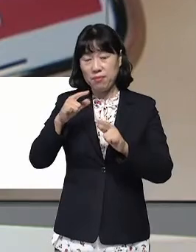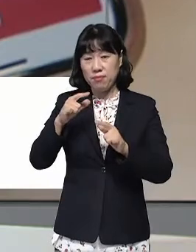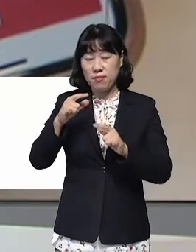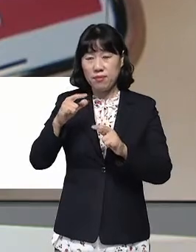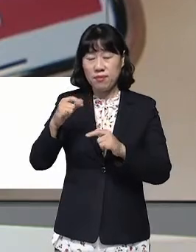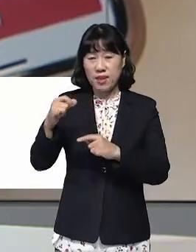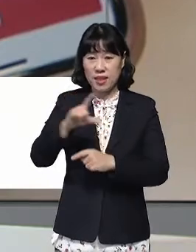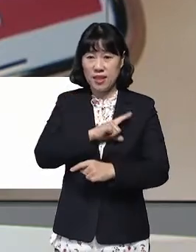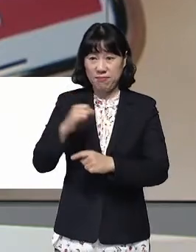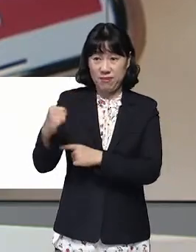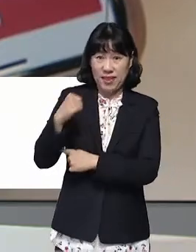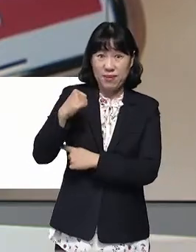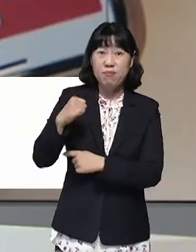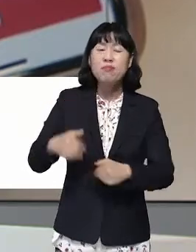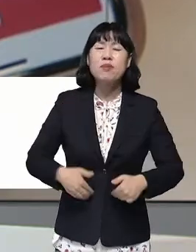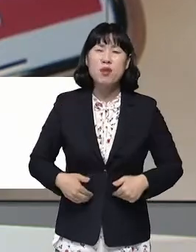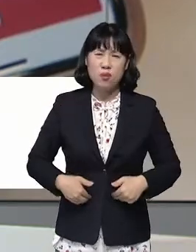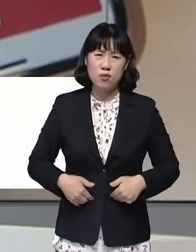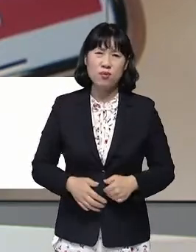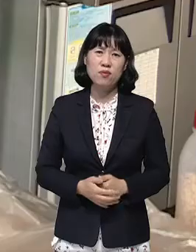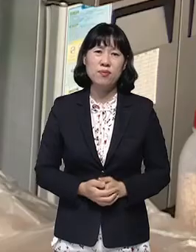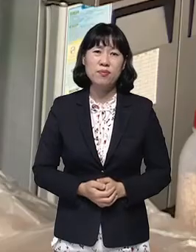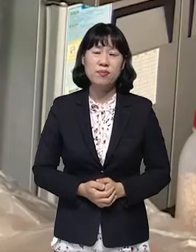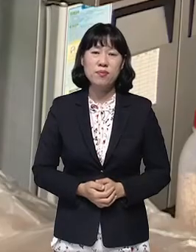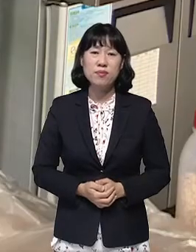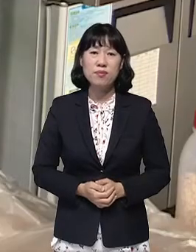시급합니다. 강동일 기자의 보도입니다.